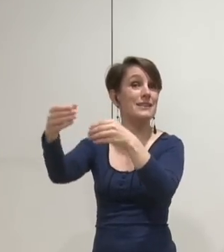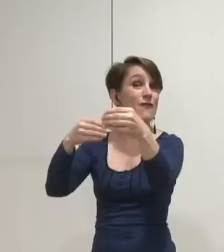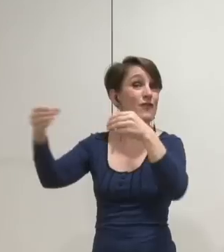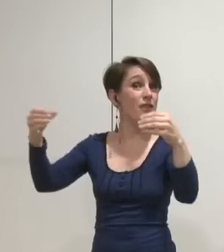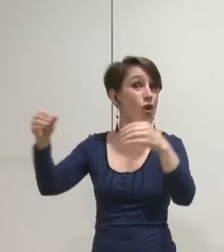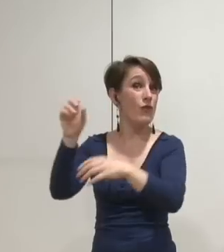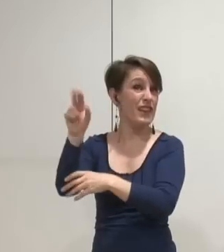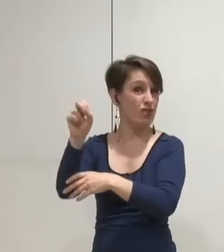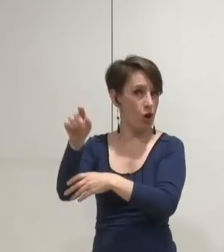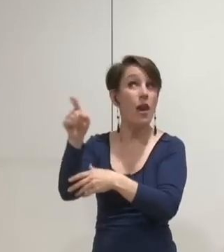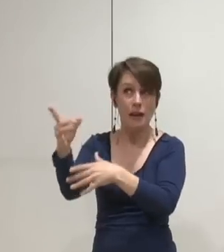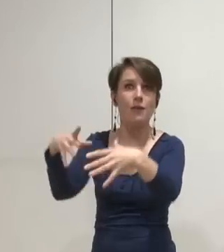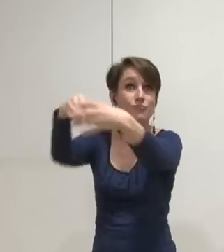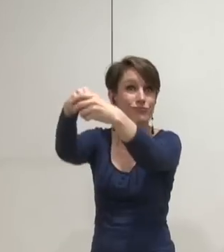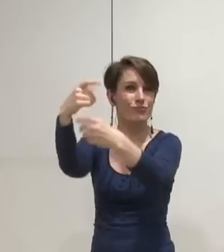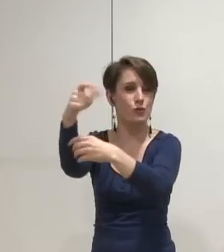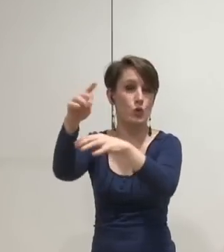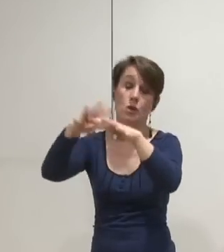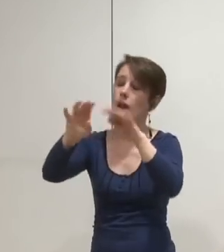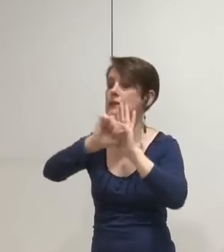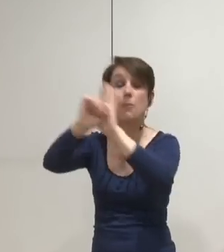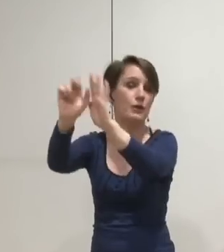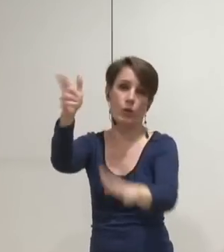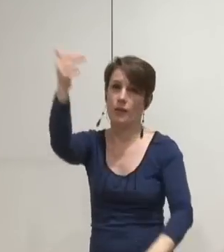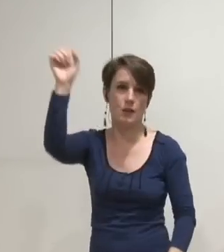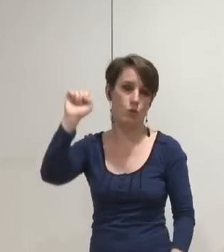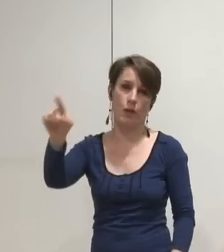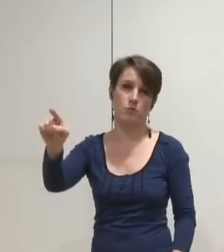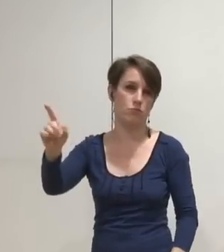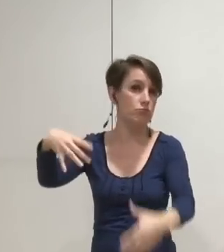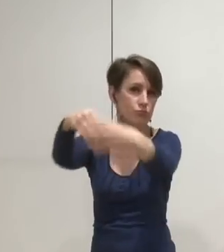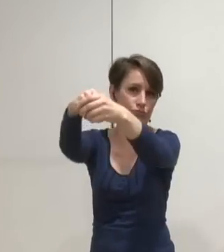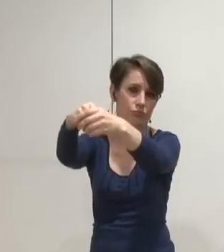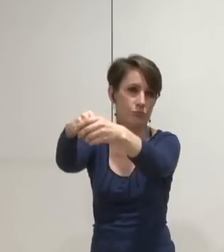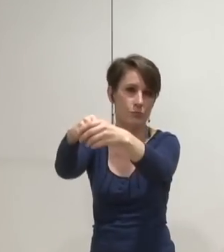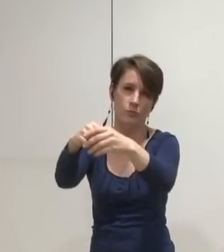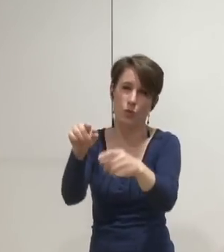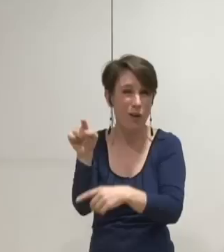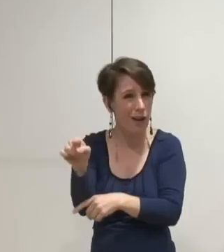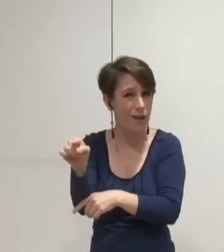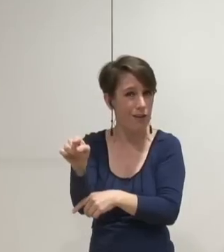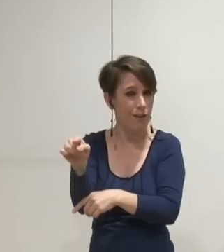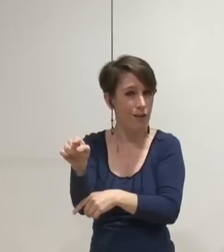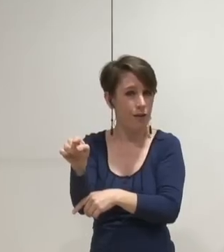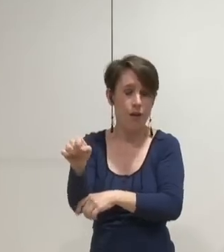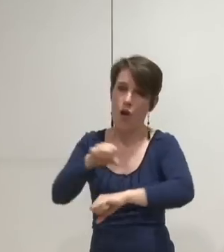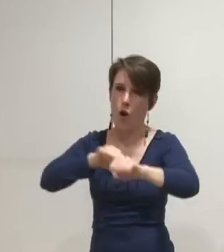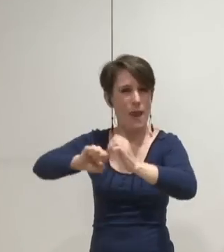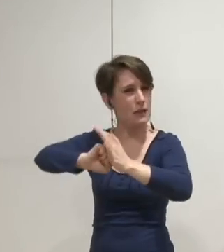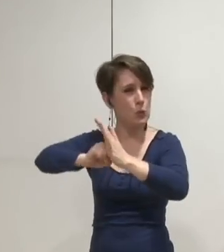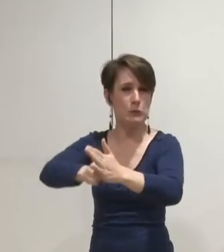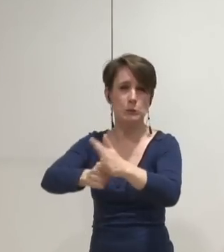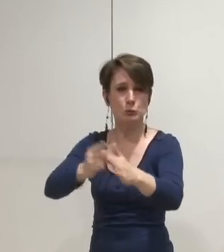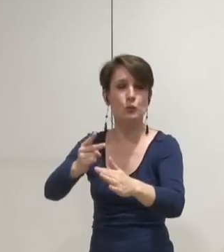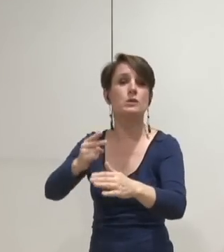quartiers euh qui donc euh constituent un resserrement là aussi de l'action de l'Agence nationale